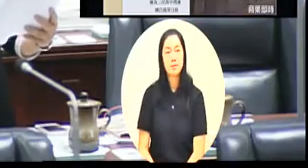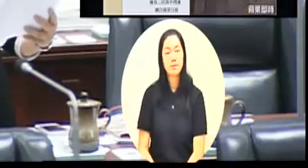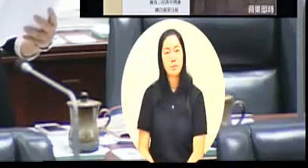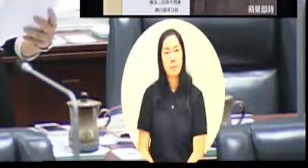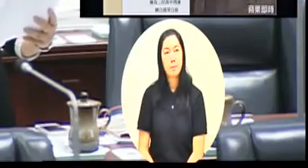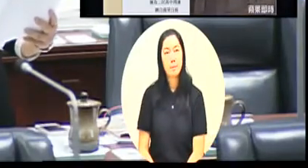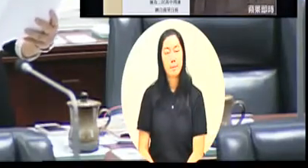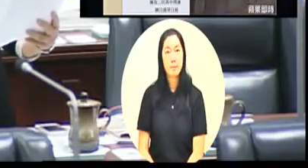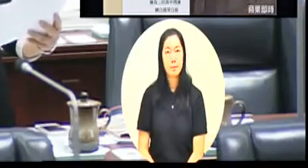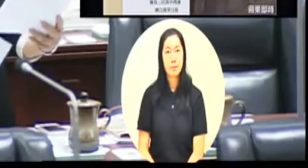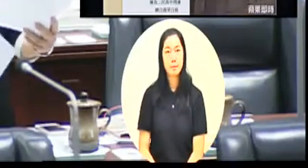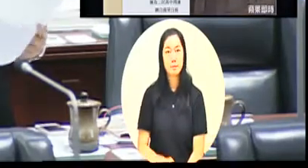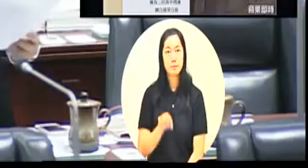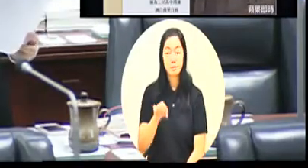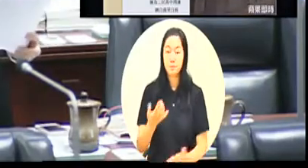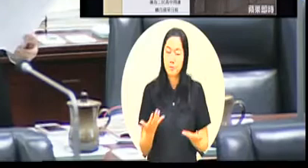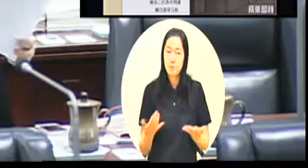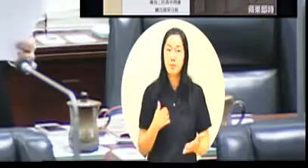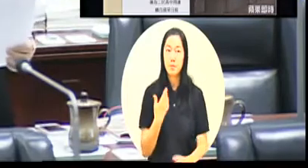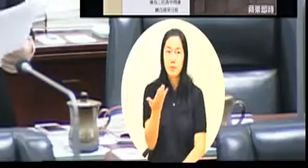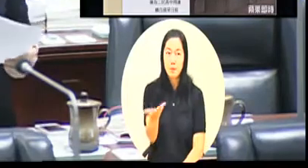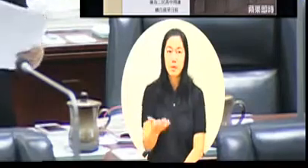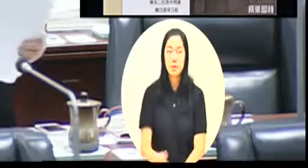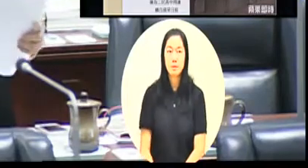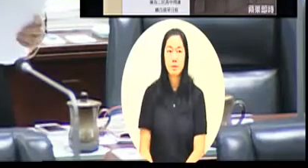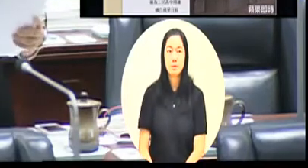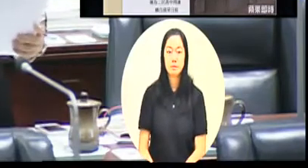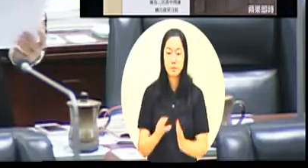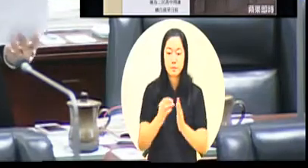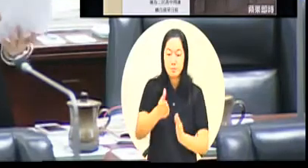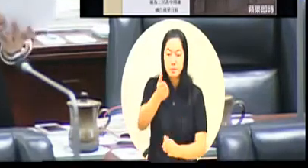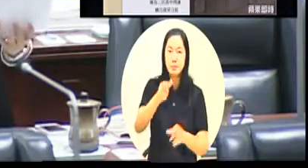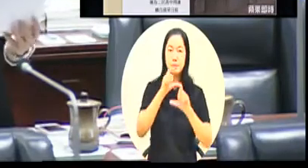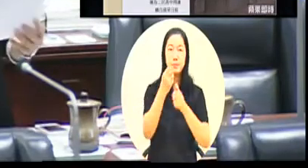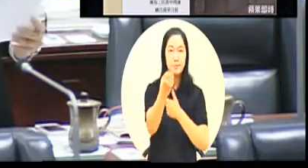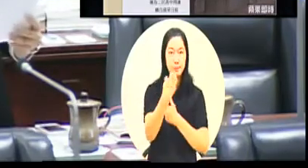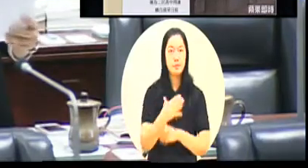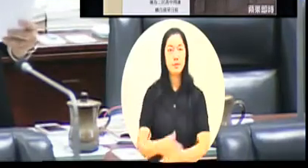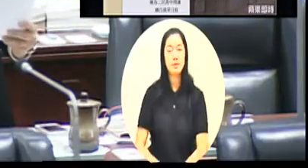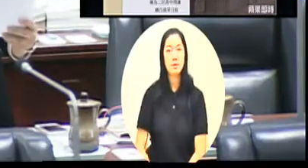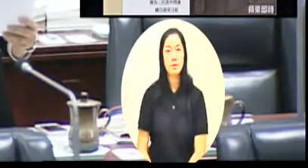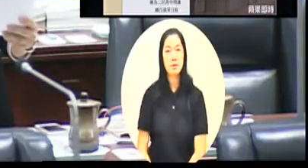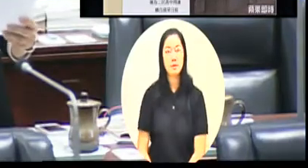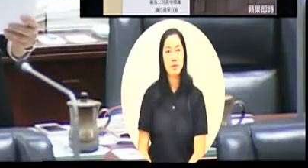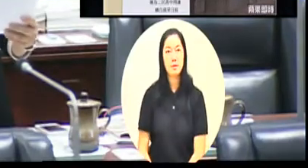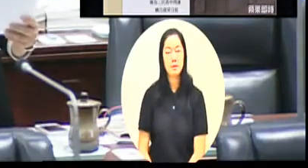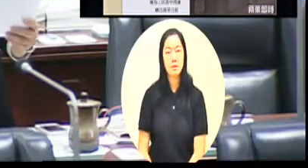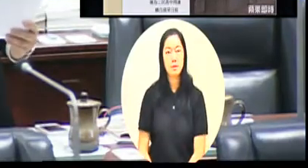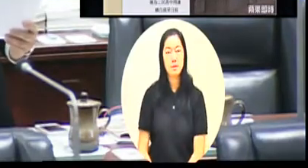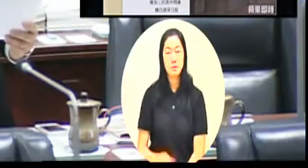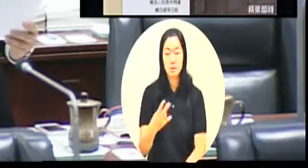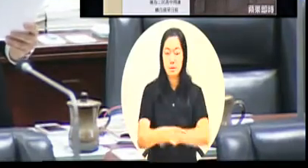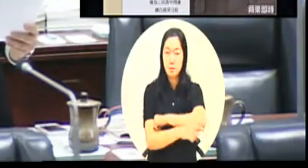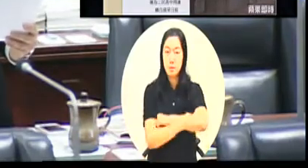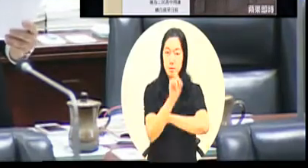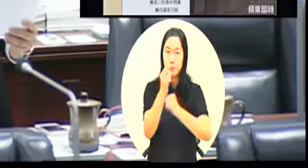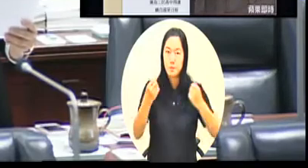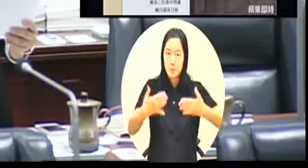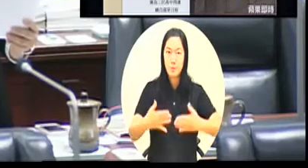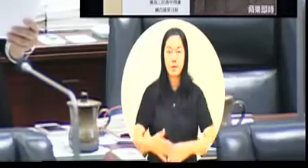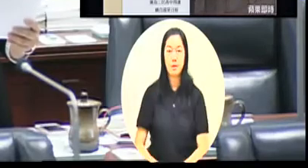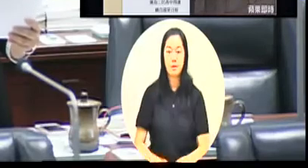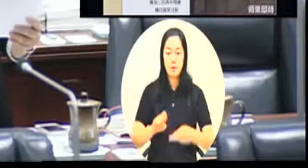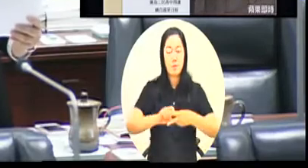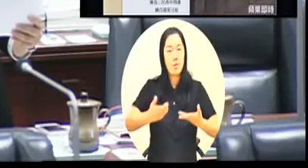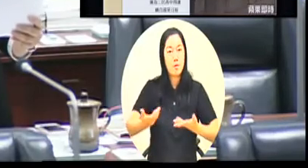好，我想这个部分也要请我们的局长待会跟我答复一下。还有最后一个问题啊，公务局在今